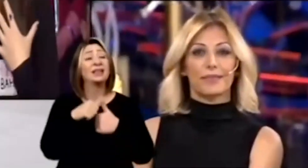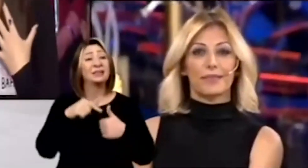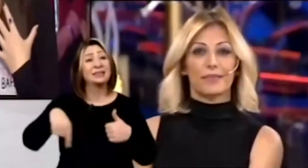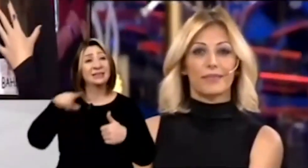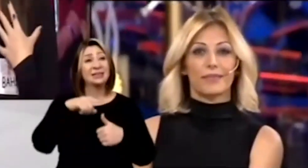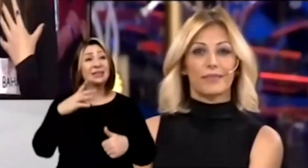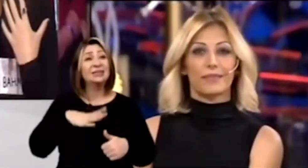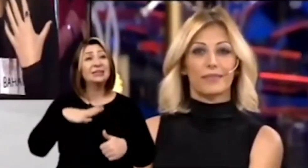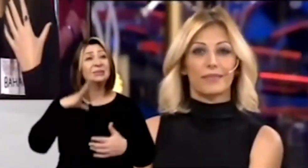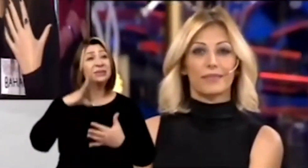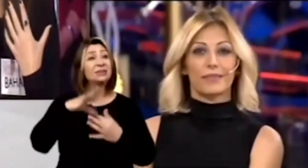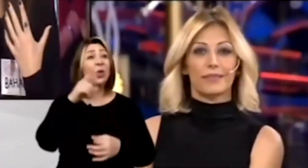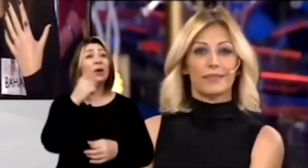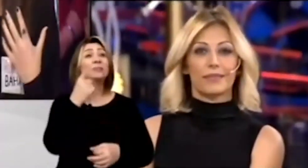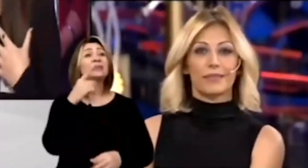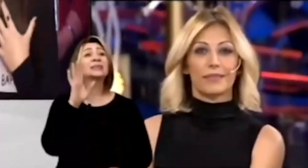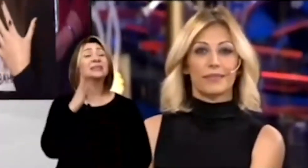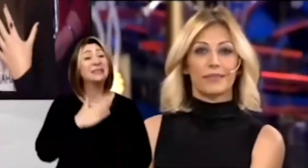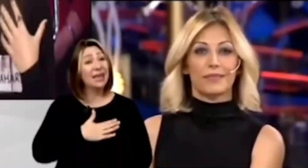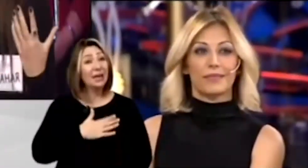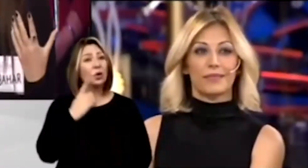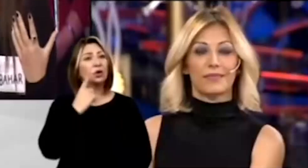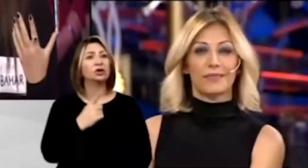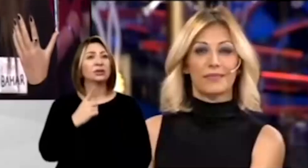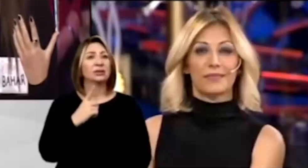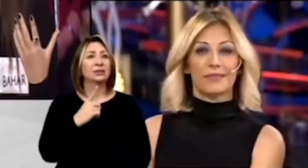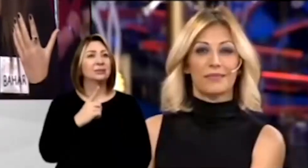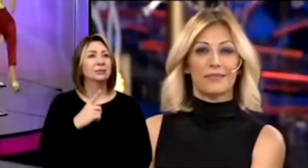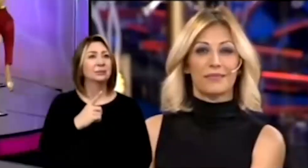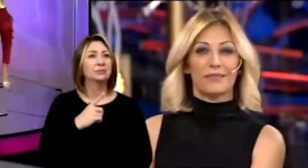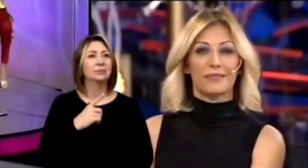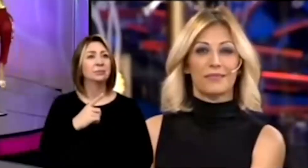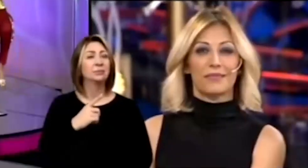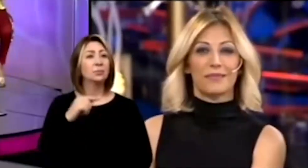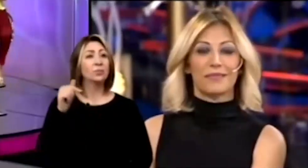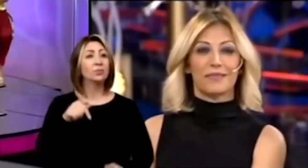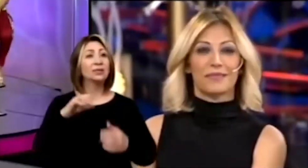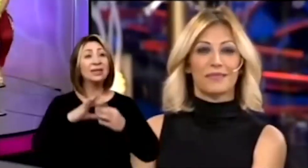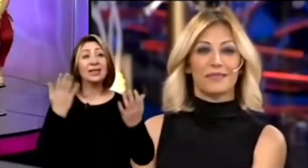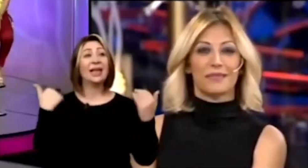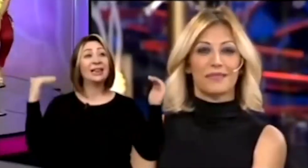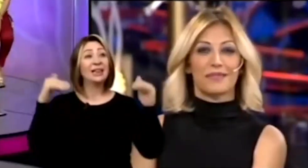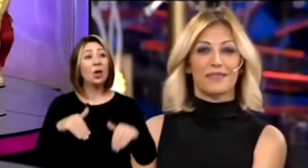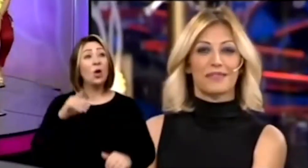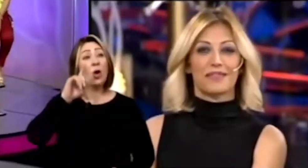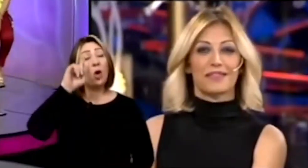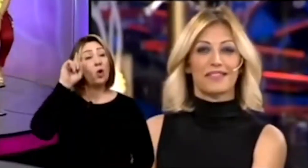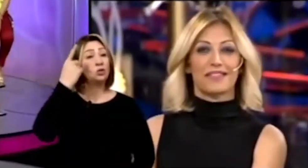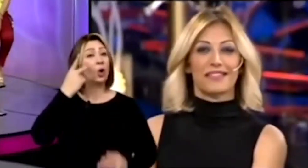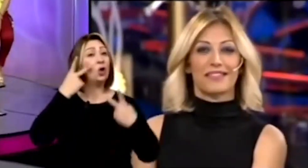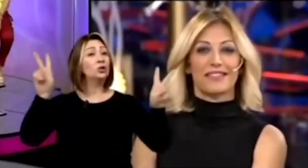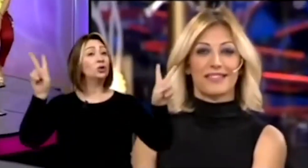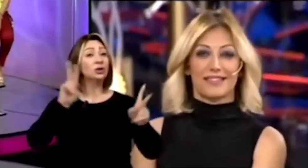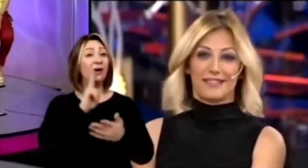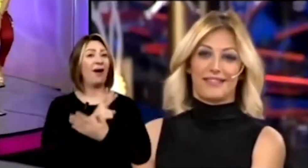yorum yapamazsın. Öyle biz biri değilsin. Yani. Yapamaz. Saygı öyle bir hakkın yok senin. Anlatabiliyor muyum? Burada anladım. Neden varız sizi biz? Aşmayın. Özgürce karar